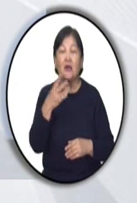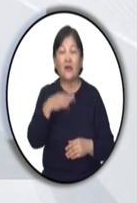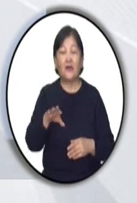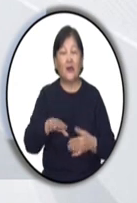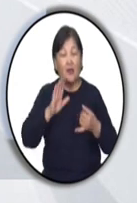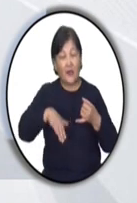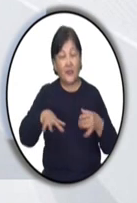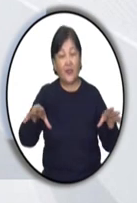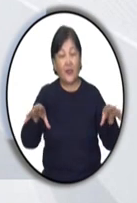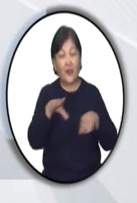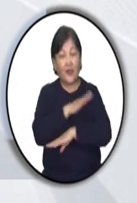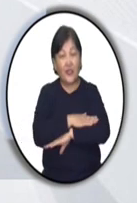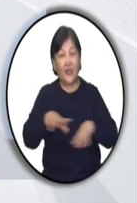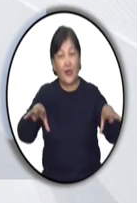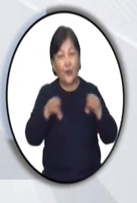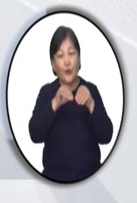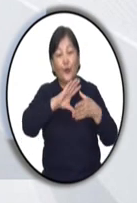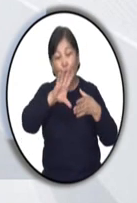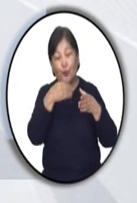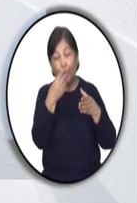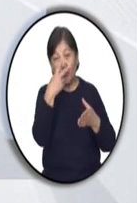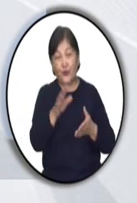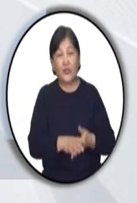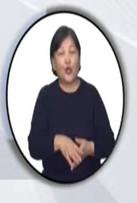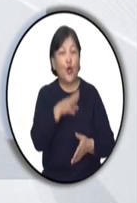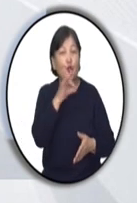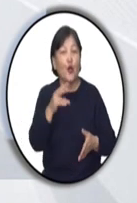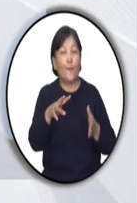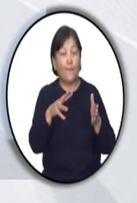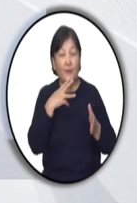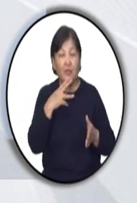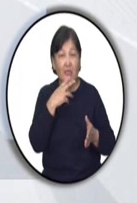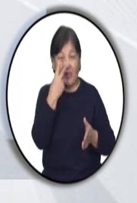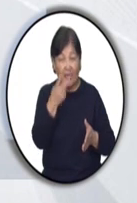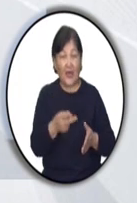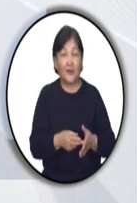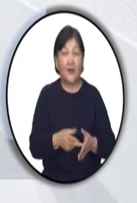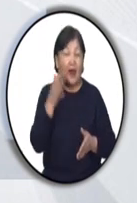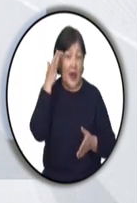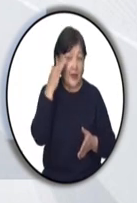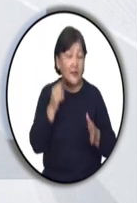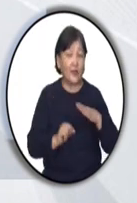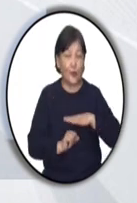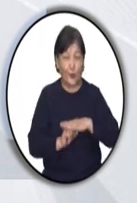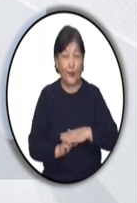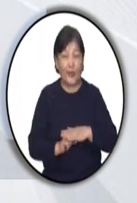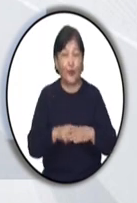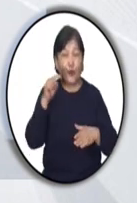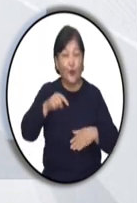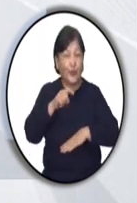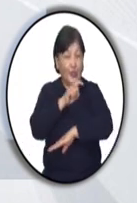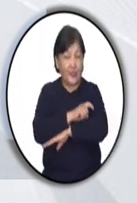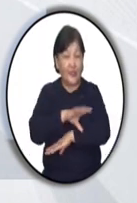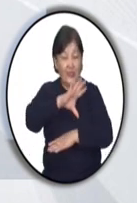байна. За ингээд эцэст нь өнөөдрийнхөө хичээлийг бүгдээрээ дүгнэе. За бүгдээрээ том мэдээлэл дүн шинжилгээ их харга